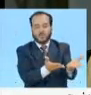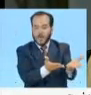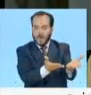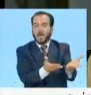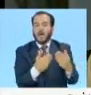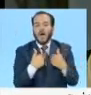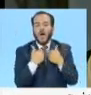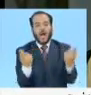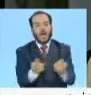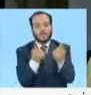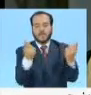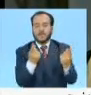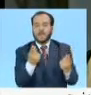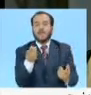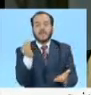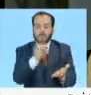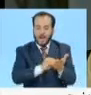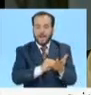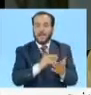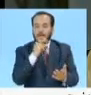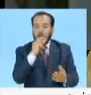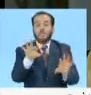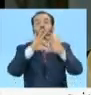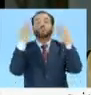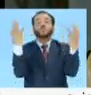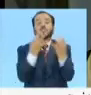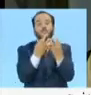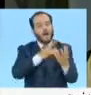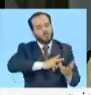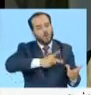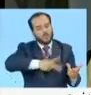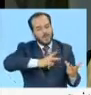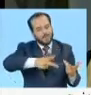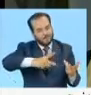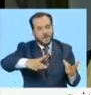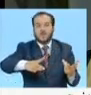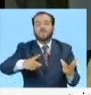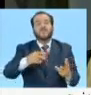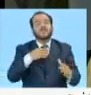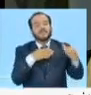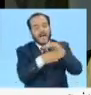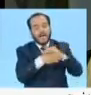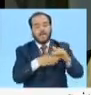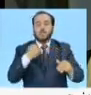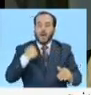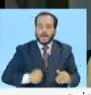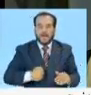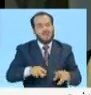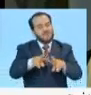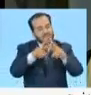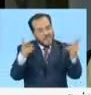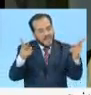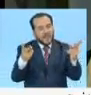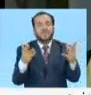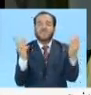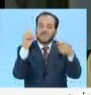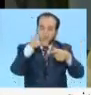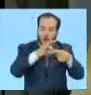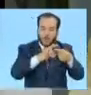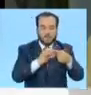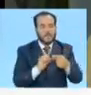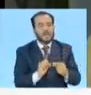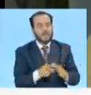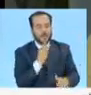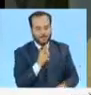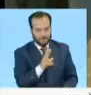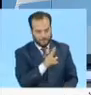فيجب أن نراعي أن هناك مجتمع تعددي ونتفق ونتوافق. ولكن دكتورة، لو استمعت